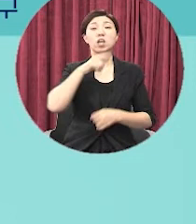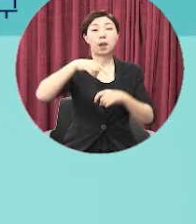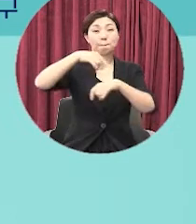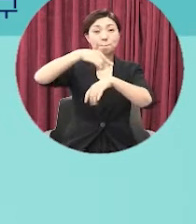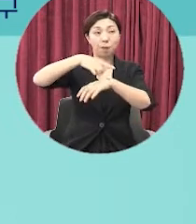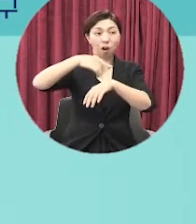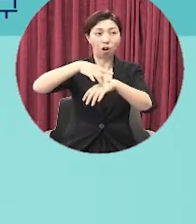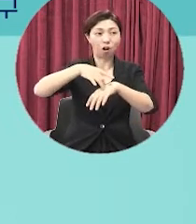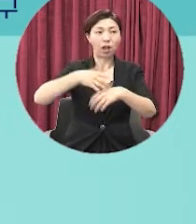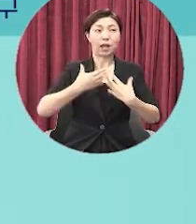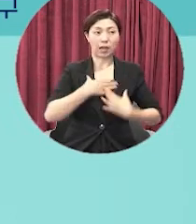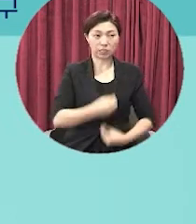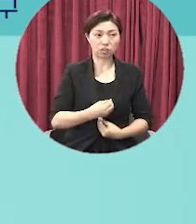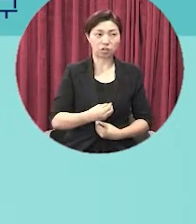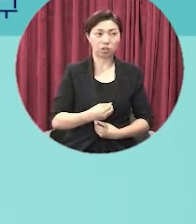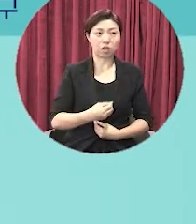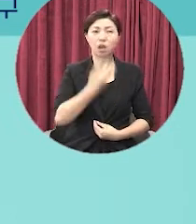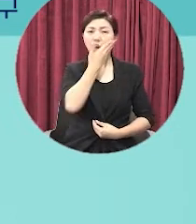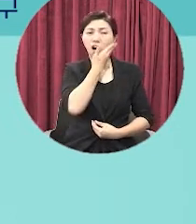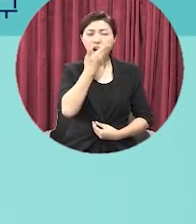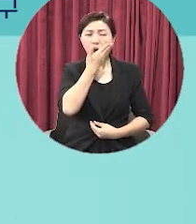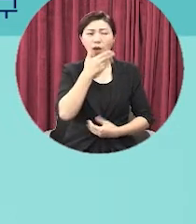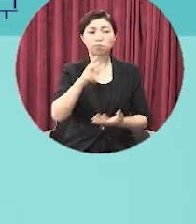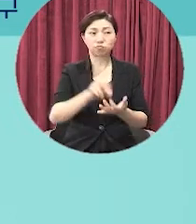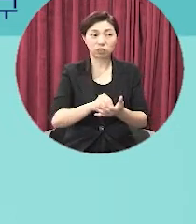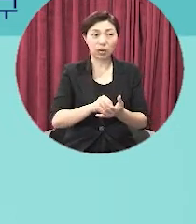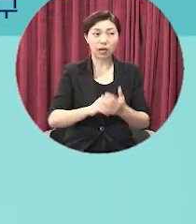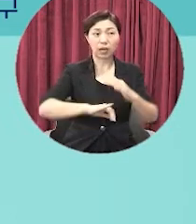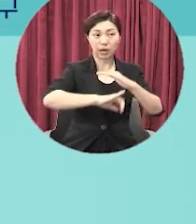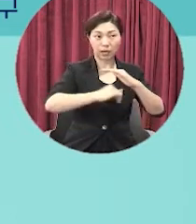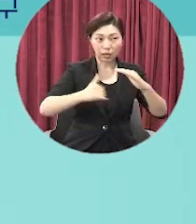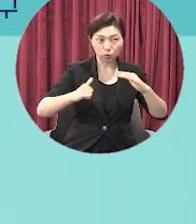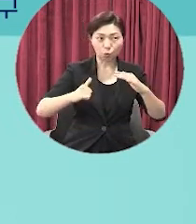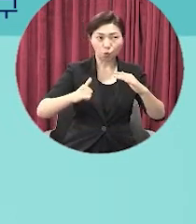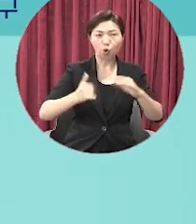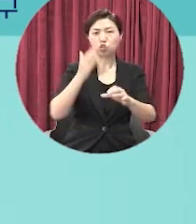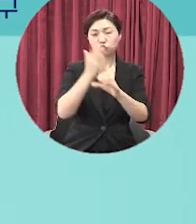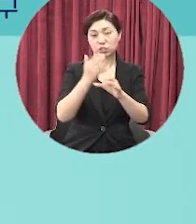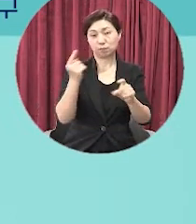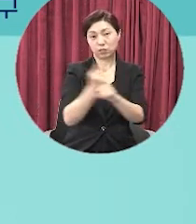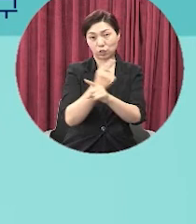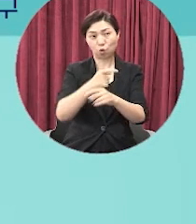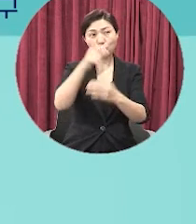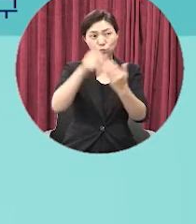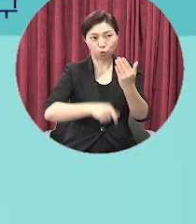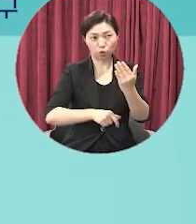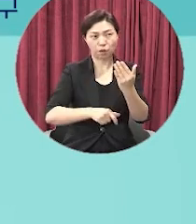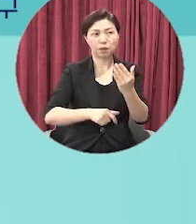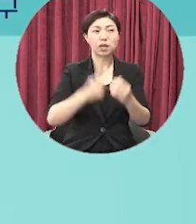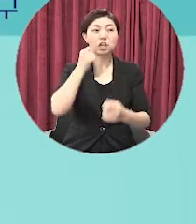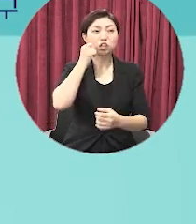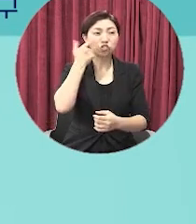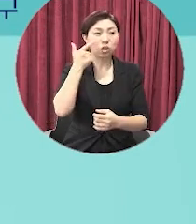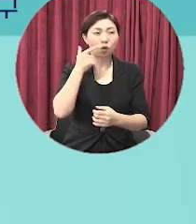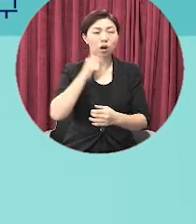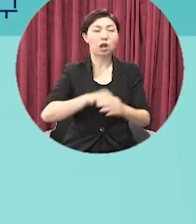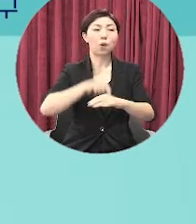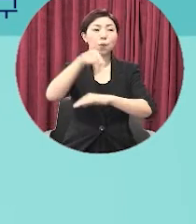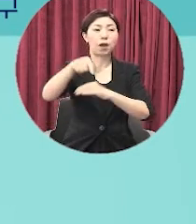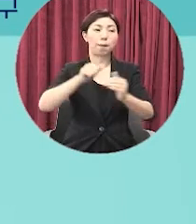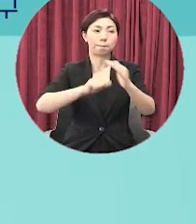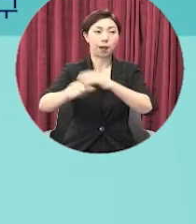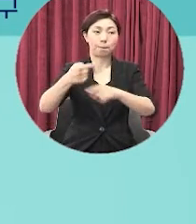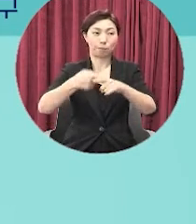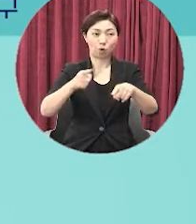보 사교육과 가족 중심 치료 프로그램 6개월 간격 의뢰 방문 평가 집중치료 그리고 그림 첨부 초절 어